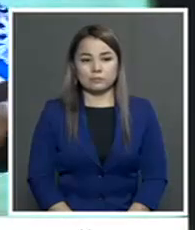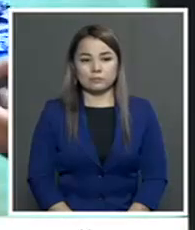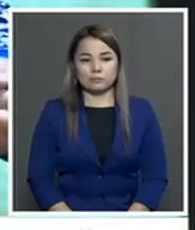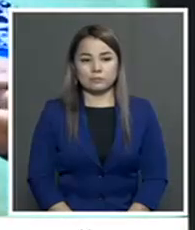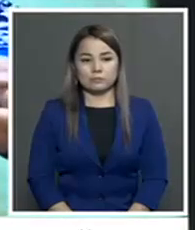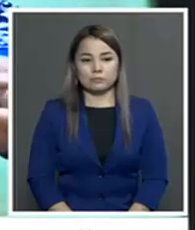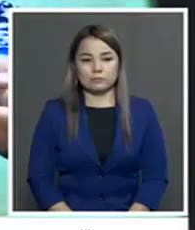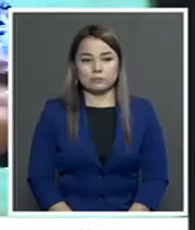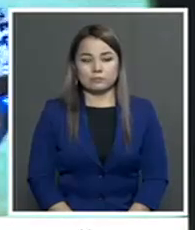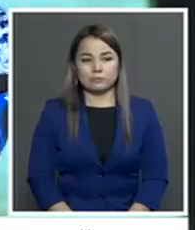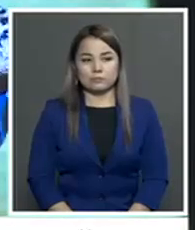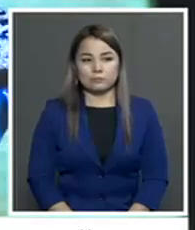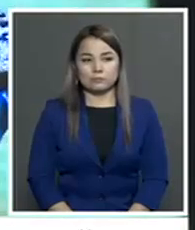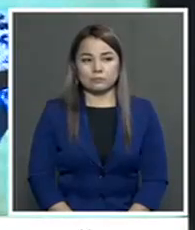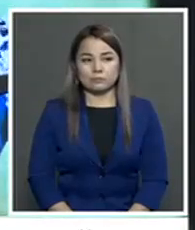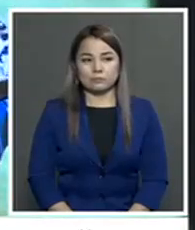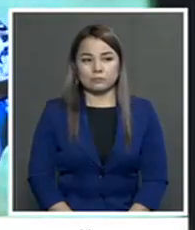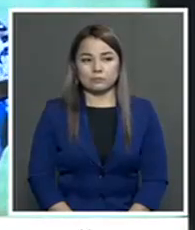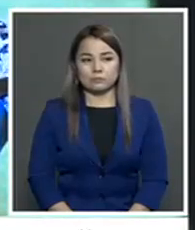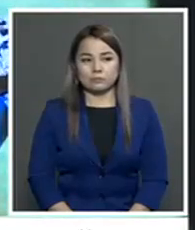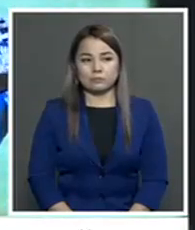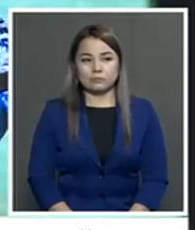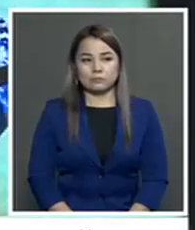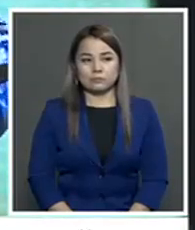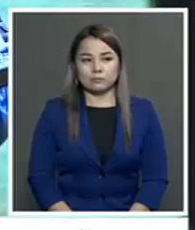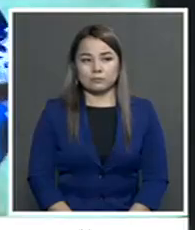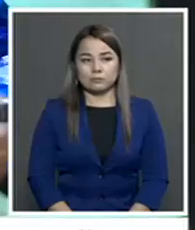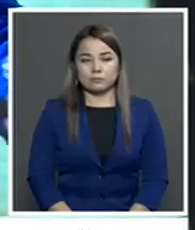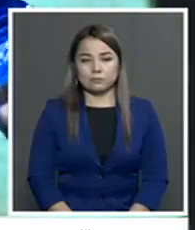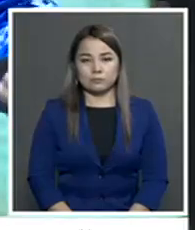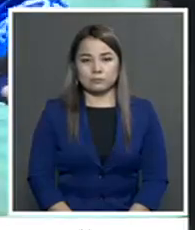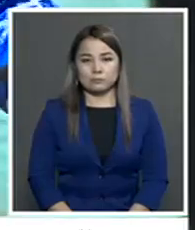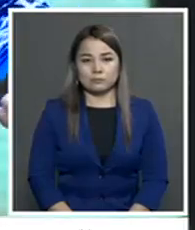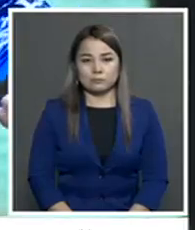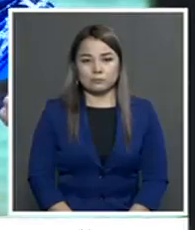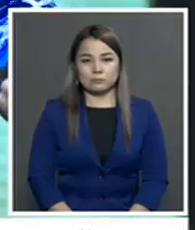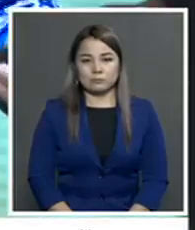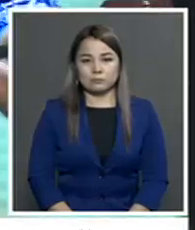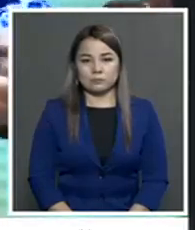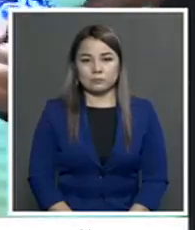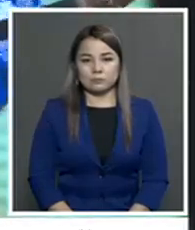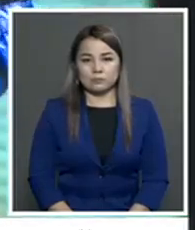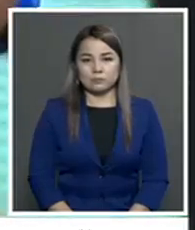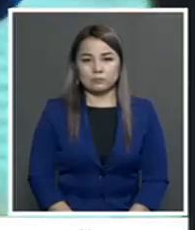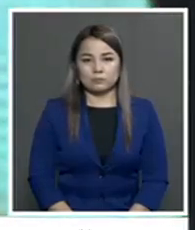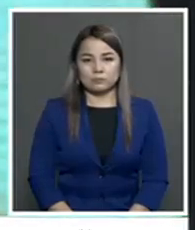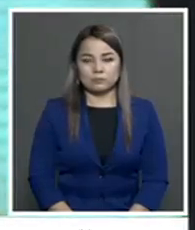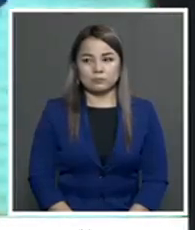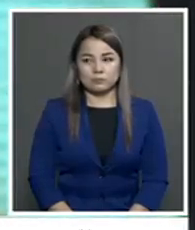ел қарсындалаға көп түзетін. Абайдың 175 жылдығына волейболдан жарыстан өткізетін.